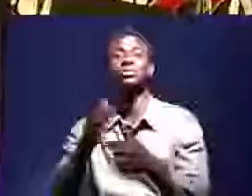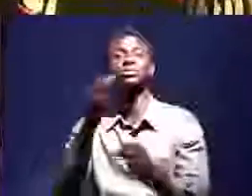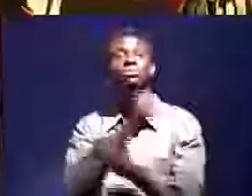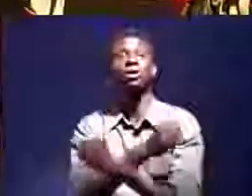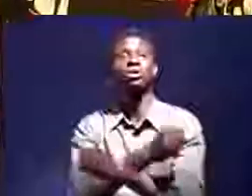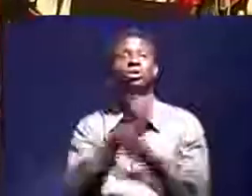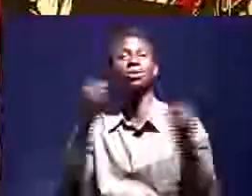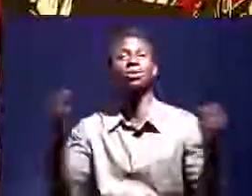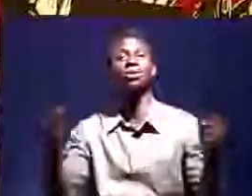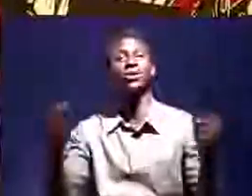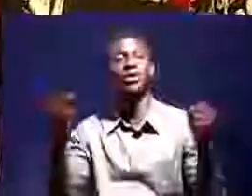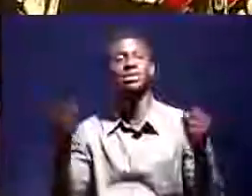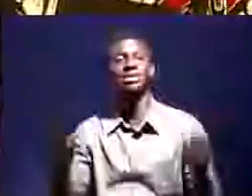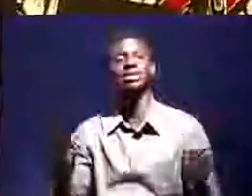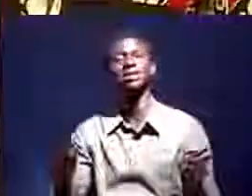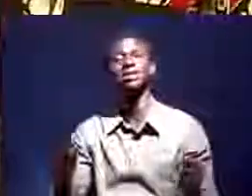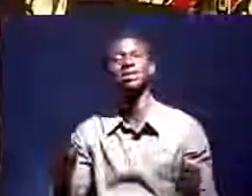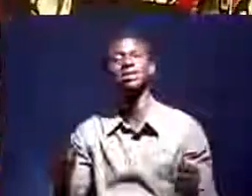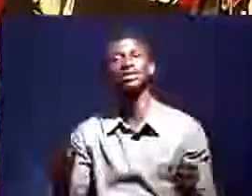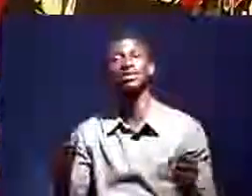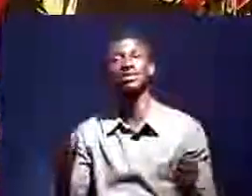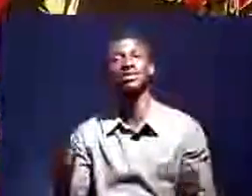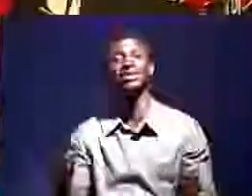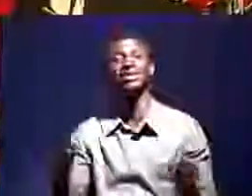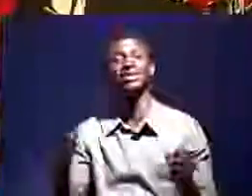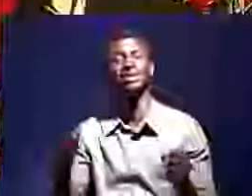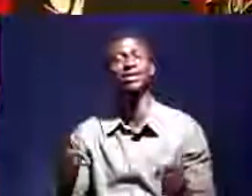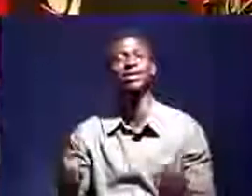Yesu Mwokozi.